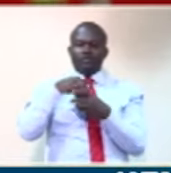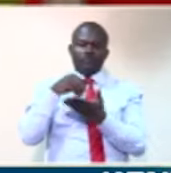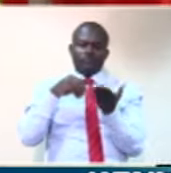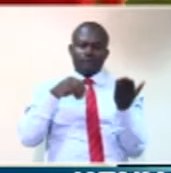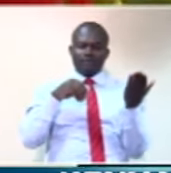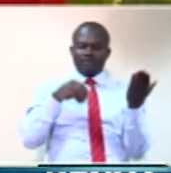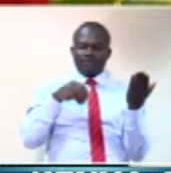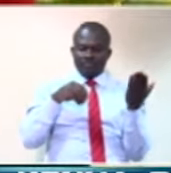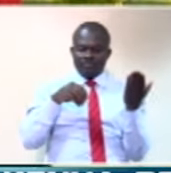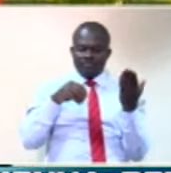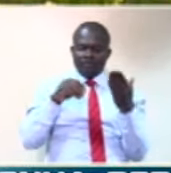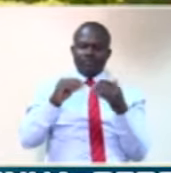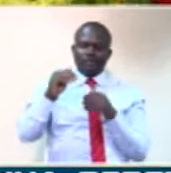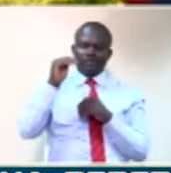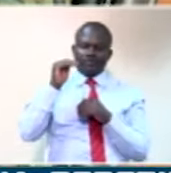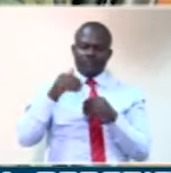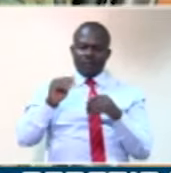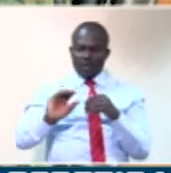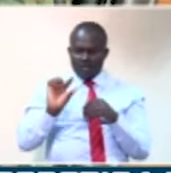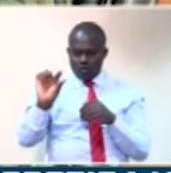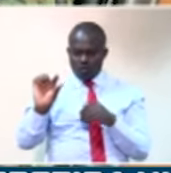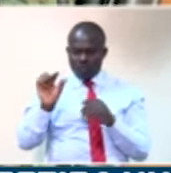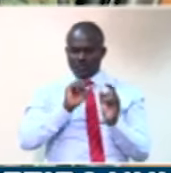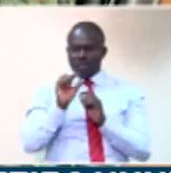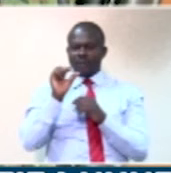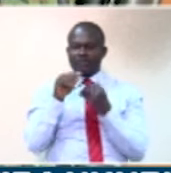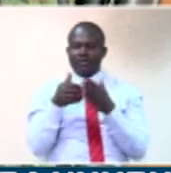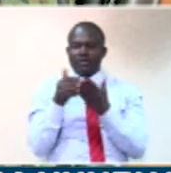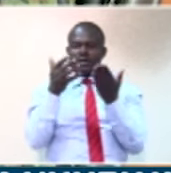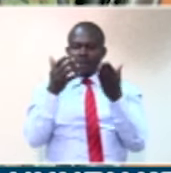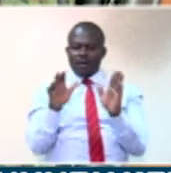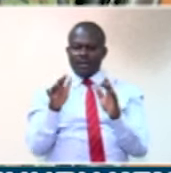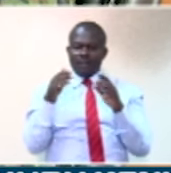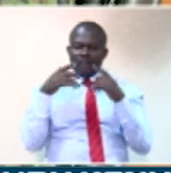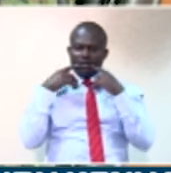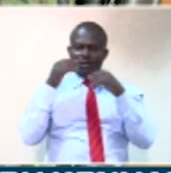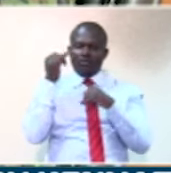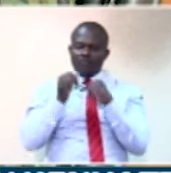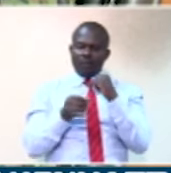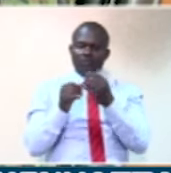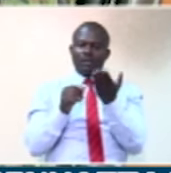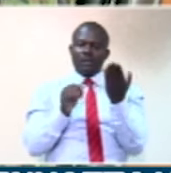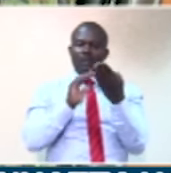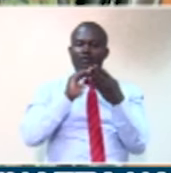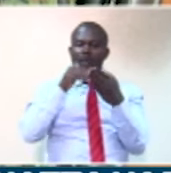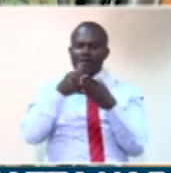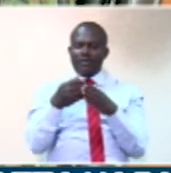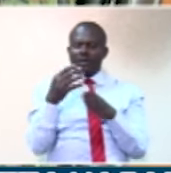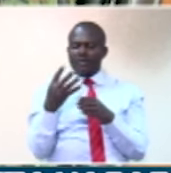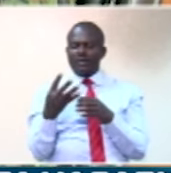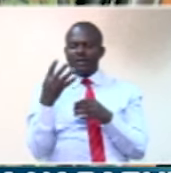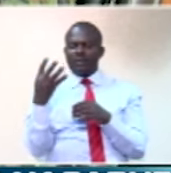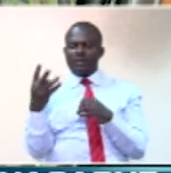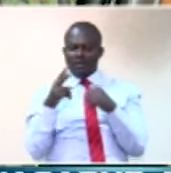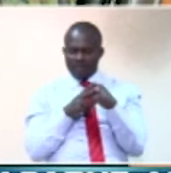Kuri Junior Command and Staff Course hamaze gusohoka gusoza amasomo